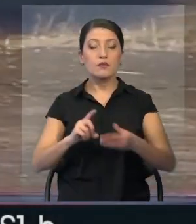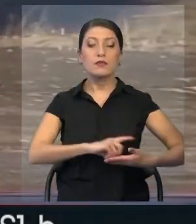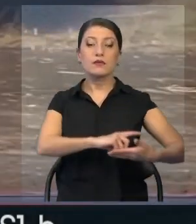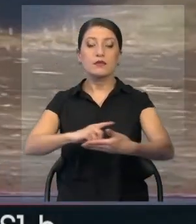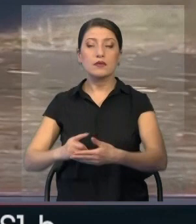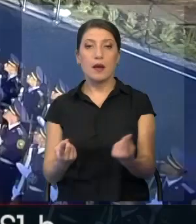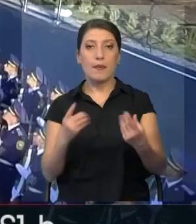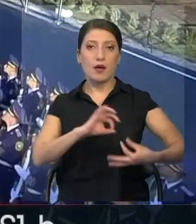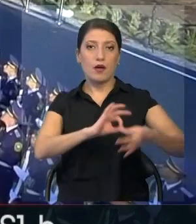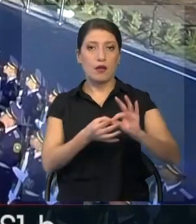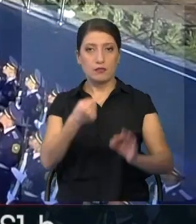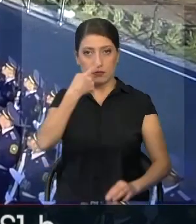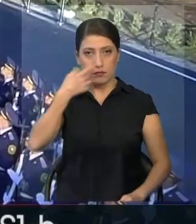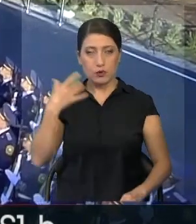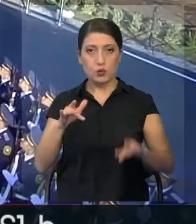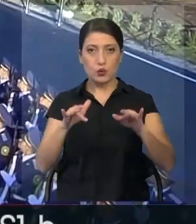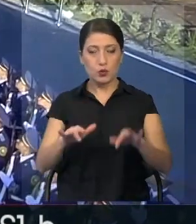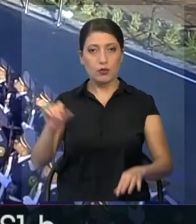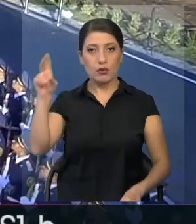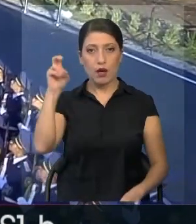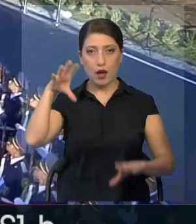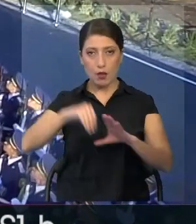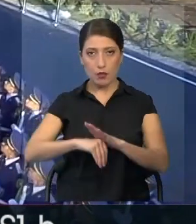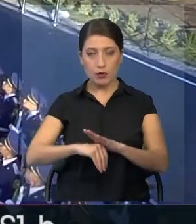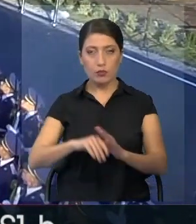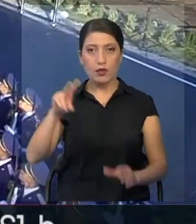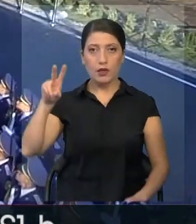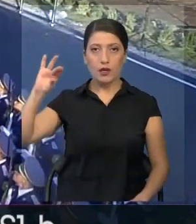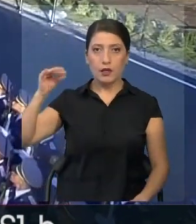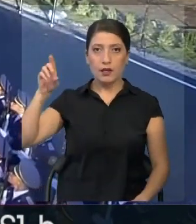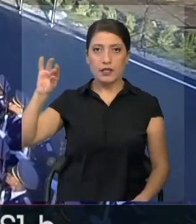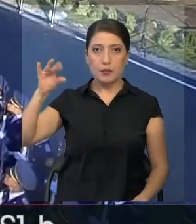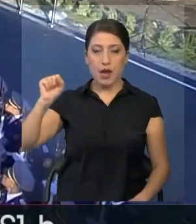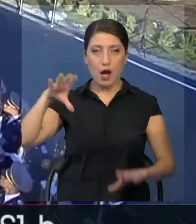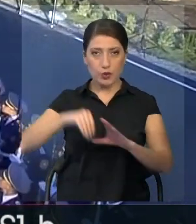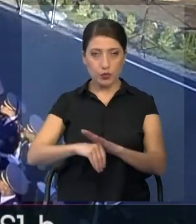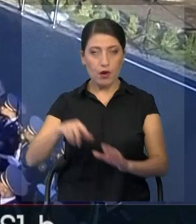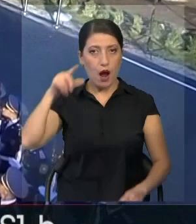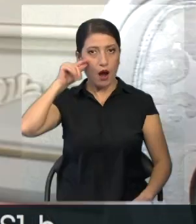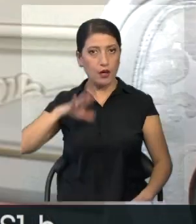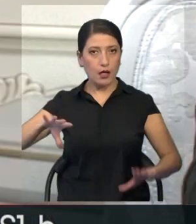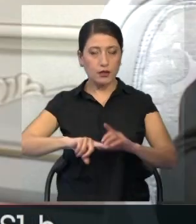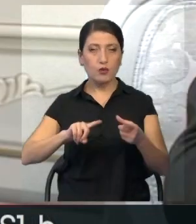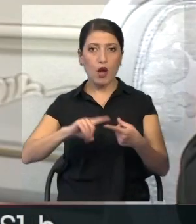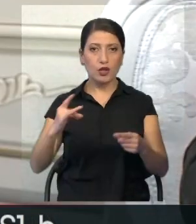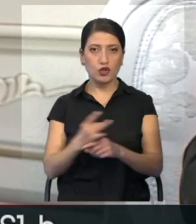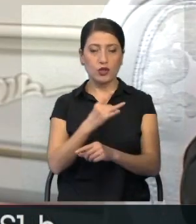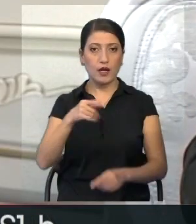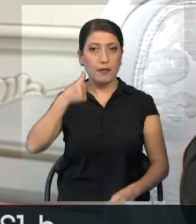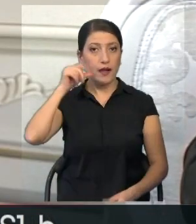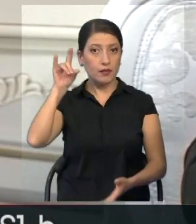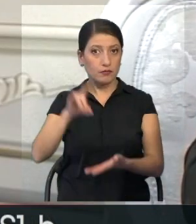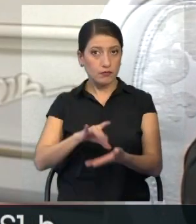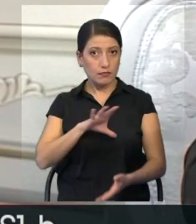պաշտոնական ձևակերպմամբ վերջին դեպքերը Լեռնային Ղարաբաղում ու Լիբիայում։ Հայաստանում առաջին անգամ Մուրը 3 է